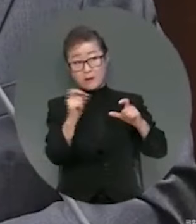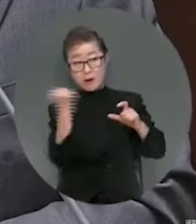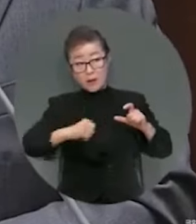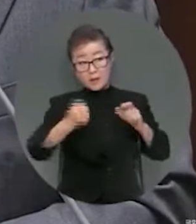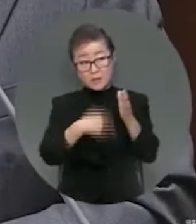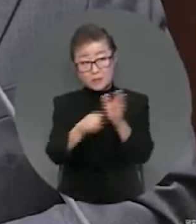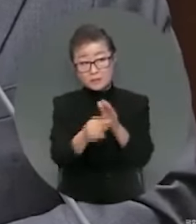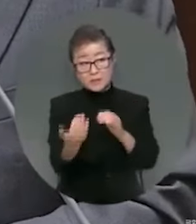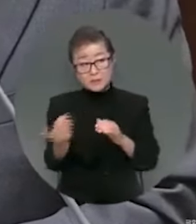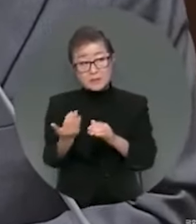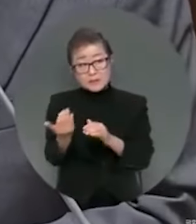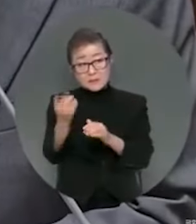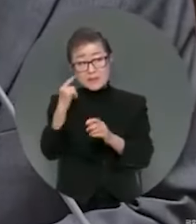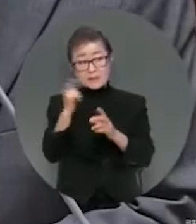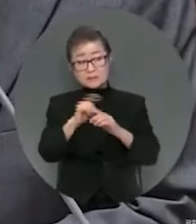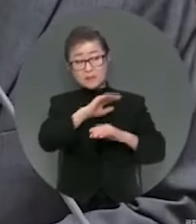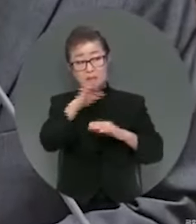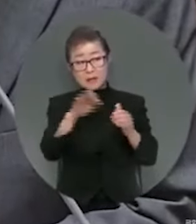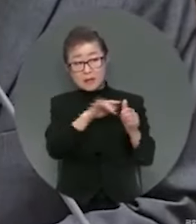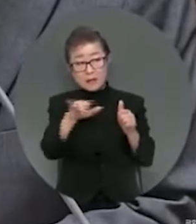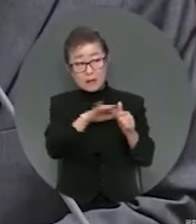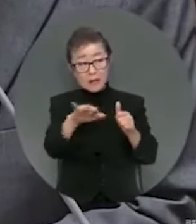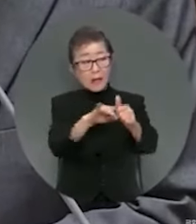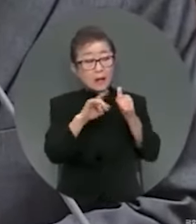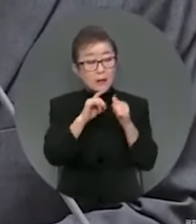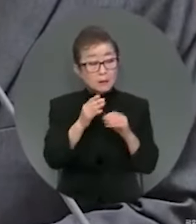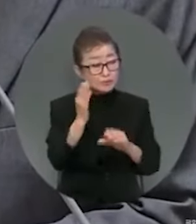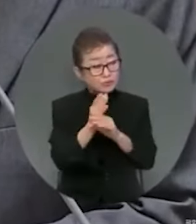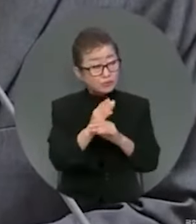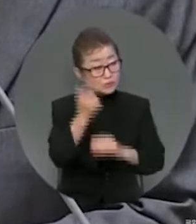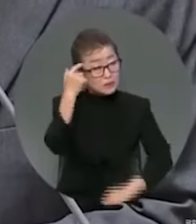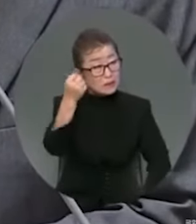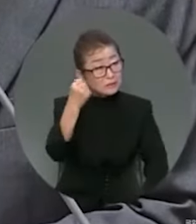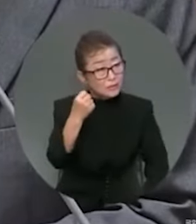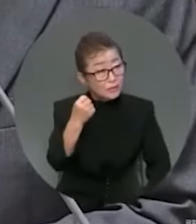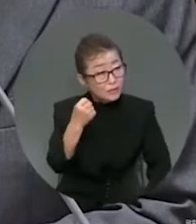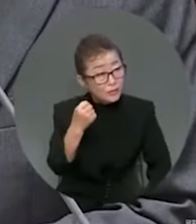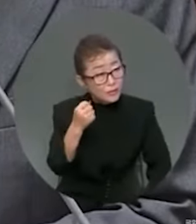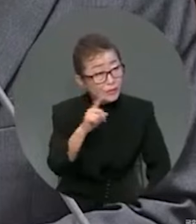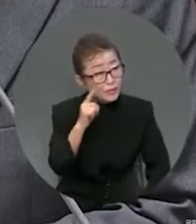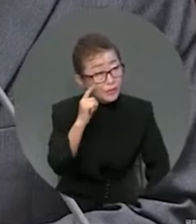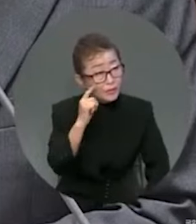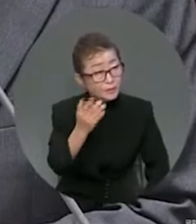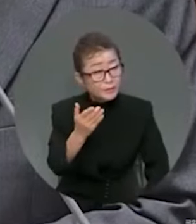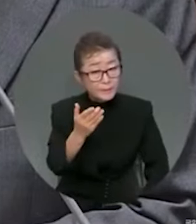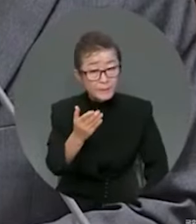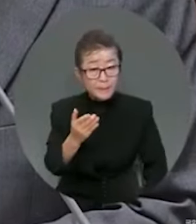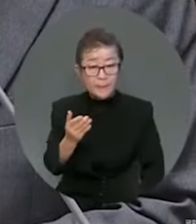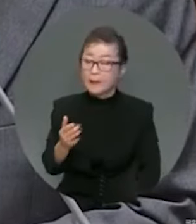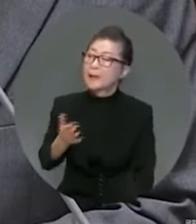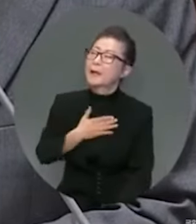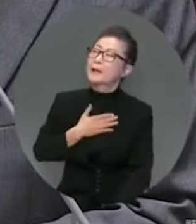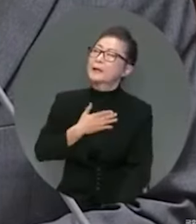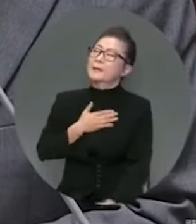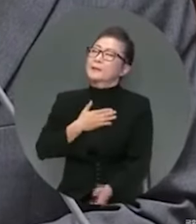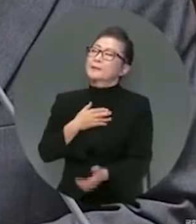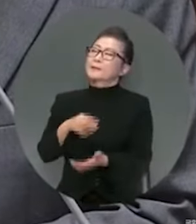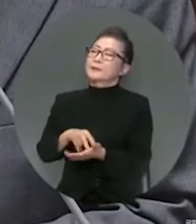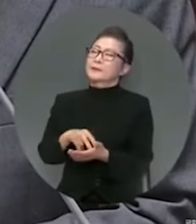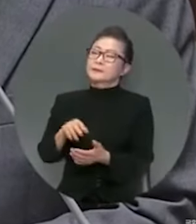차원에서 탄핵안을 남발하고 있다, 이렇게 생각하고 있는데 어떻게 생각하시나요? 저는 우리 야당이